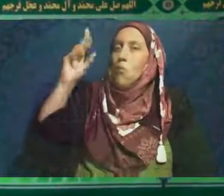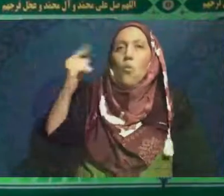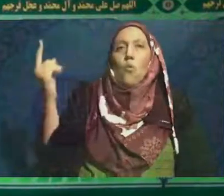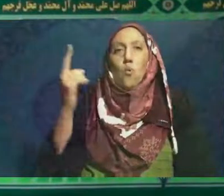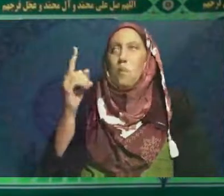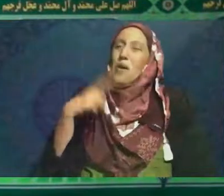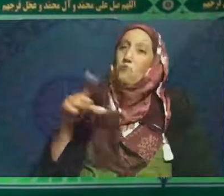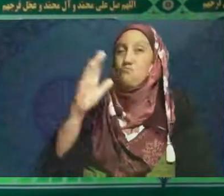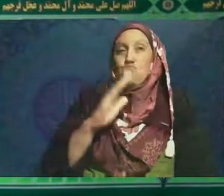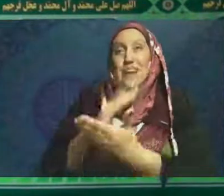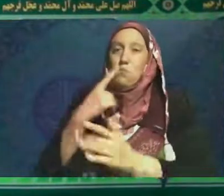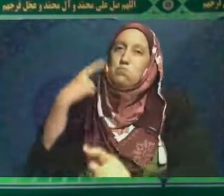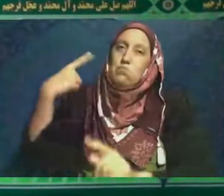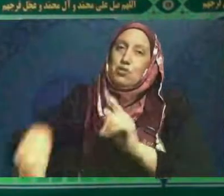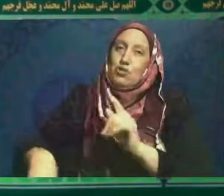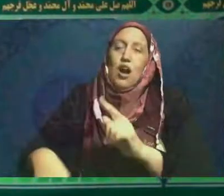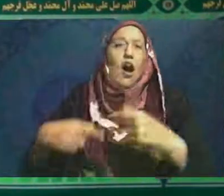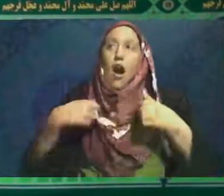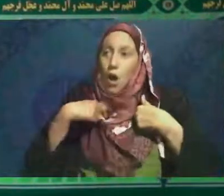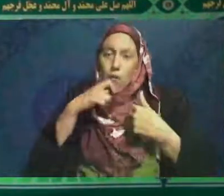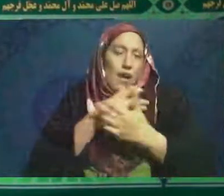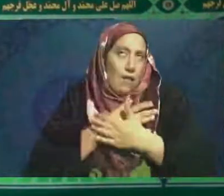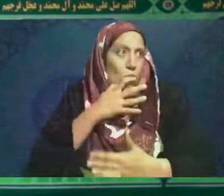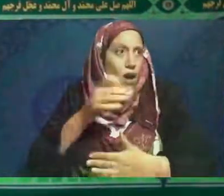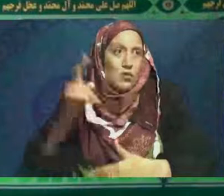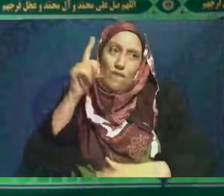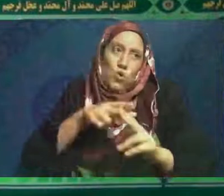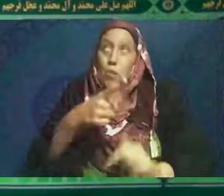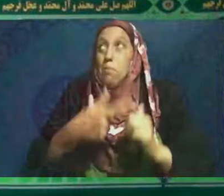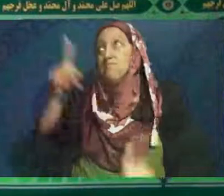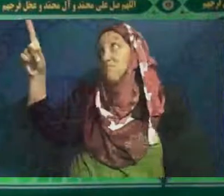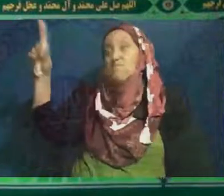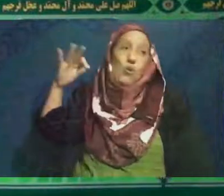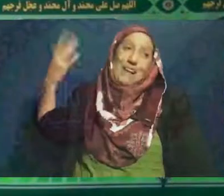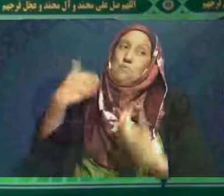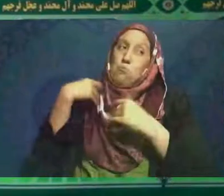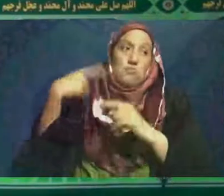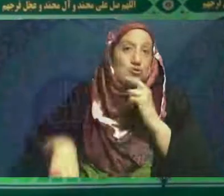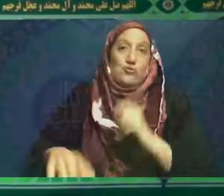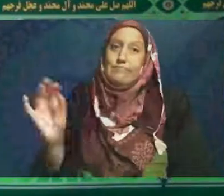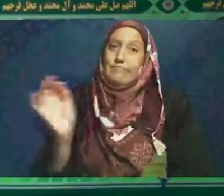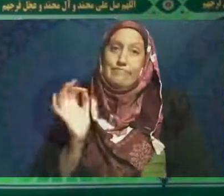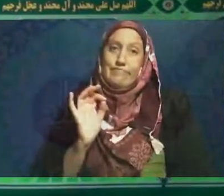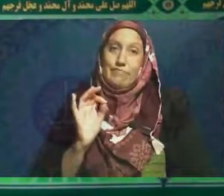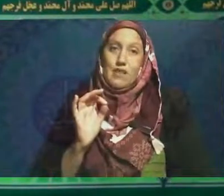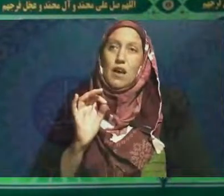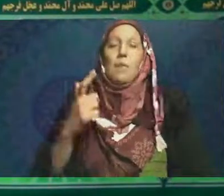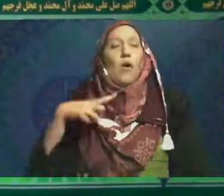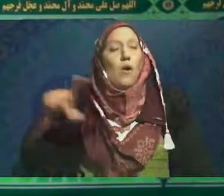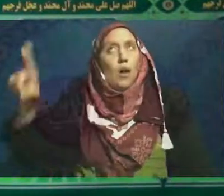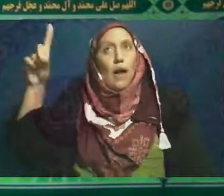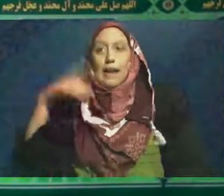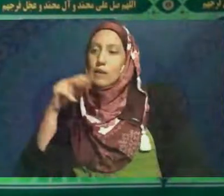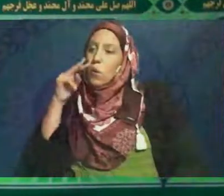إِلَّا لِمَنْ اِرْتَضَى. Except for those that the Almighty God is pleased with them. Who are those that God is pleased with them to